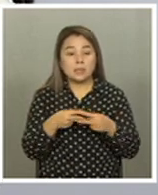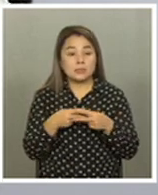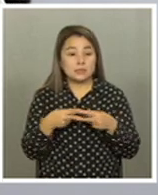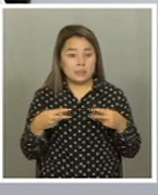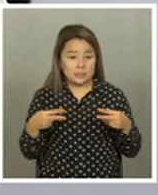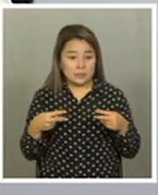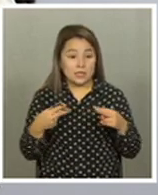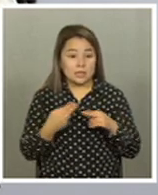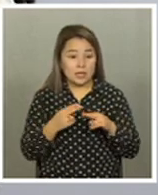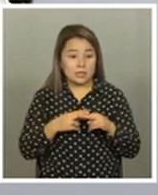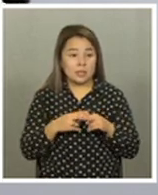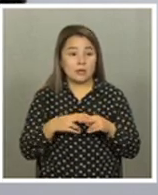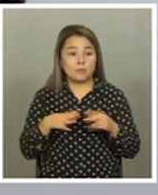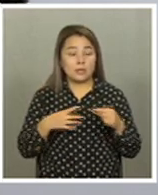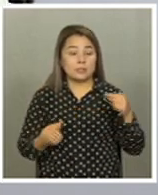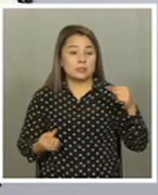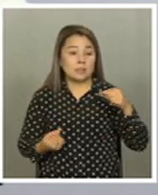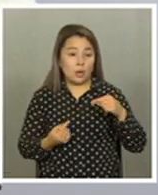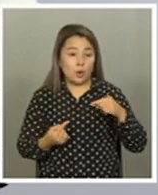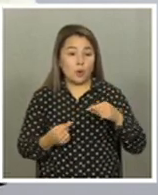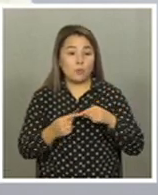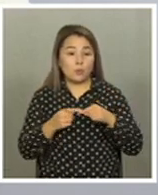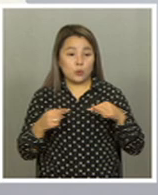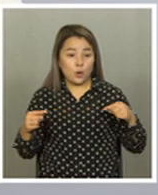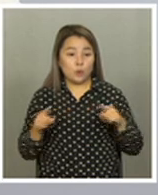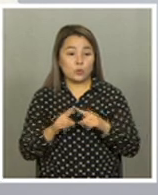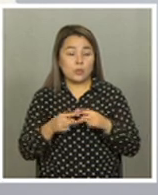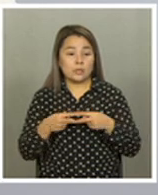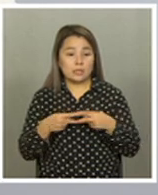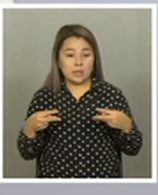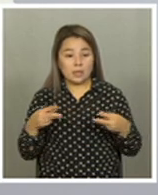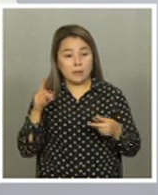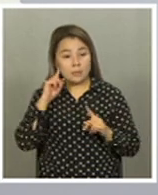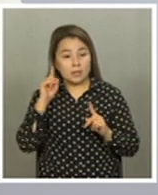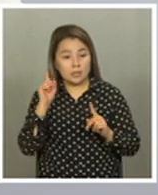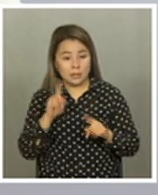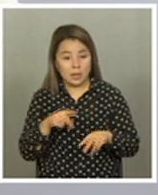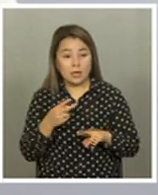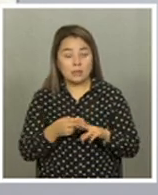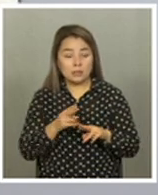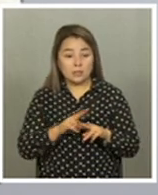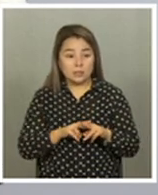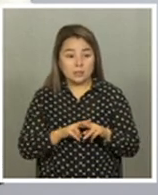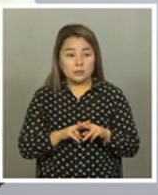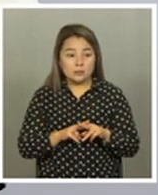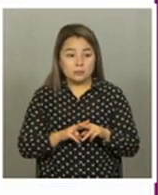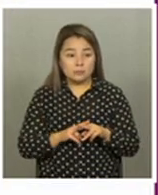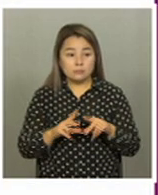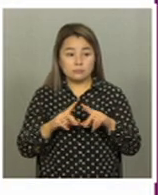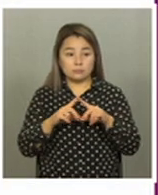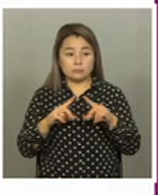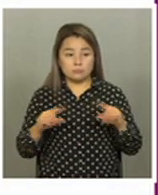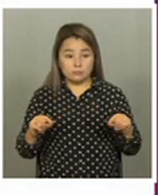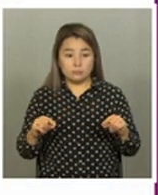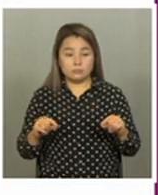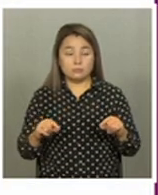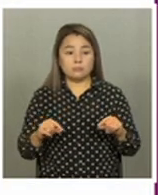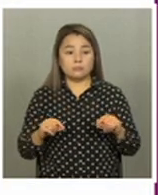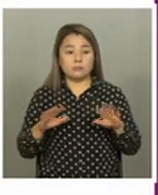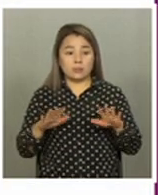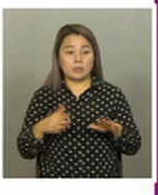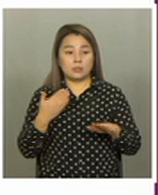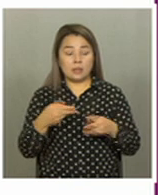осыған іргелес бұрыштар бізде тең екендігі берілген. Ендеше бұл үш бұрыштар